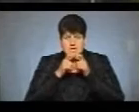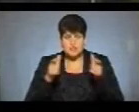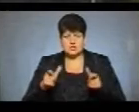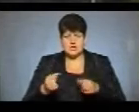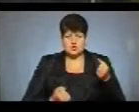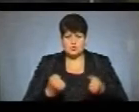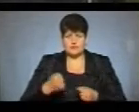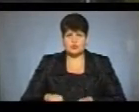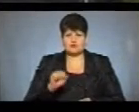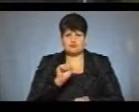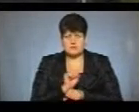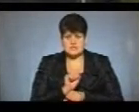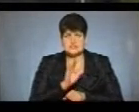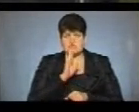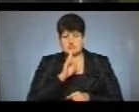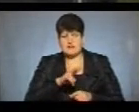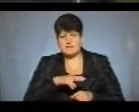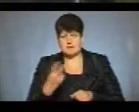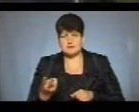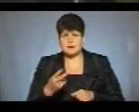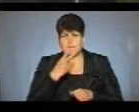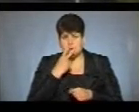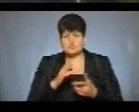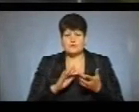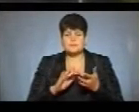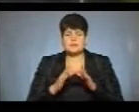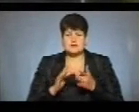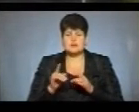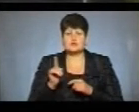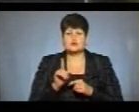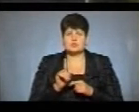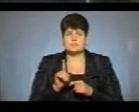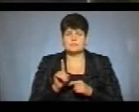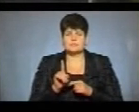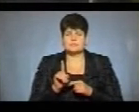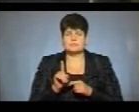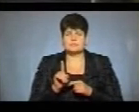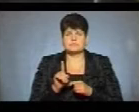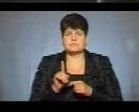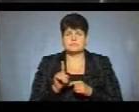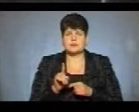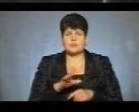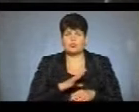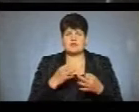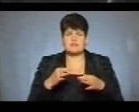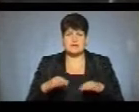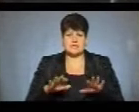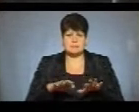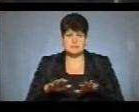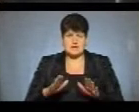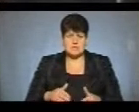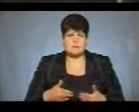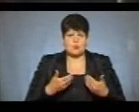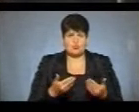зупиніться, бо вилетіла дівчина. Але от бачу в інтернеті, що пишуть, що немає, були вільні місця і